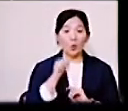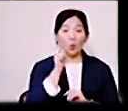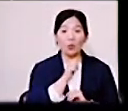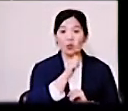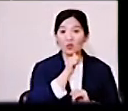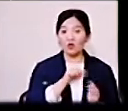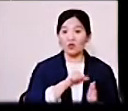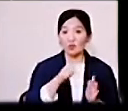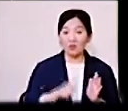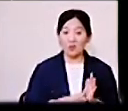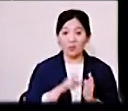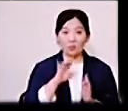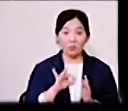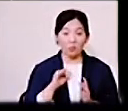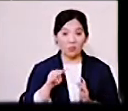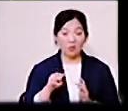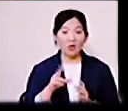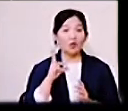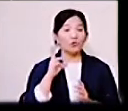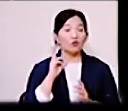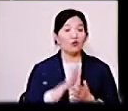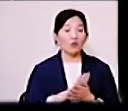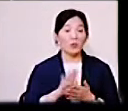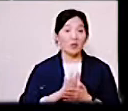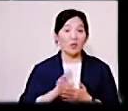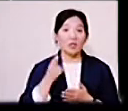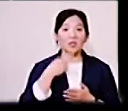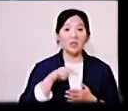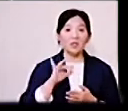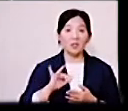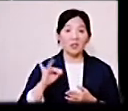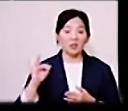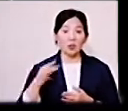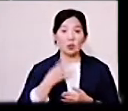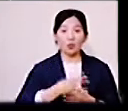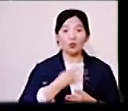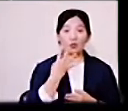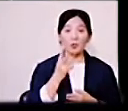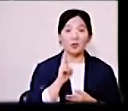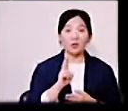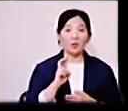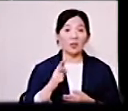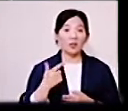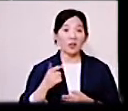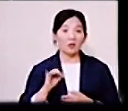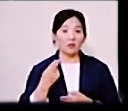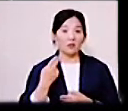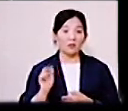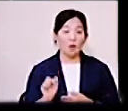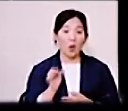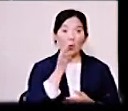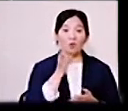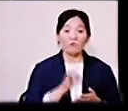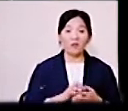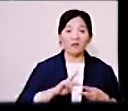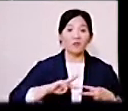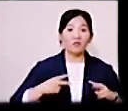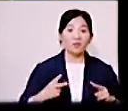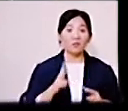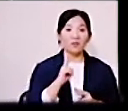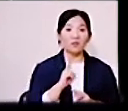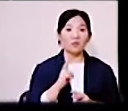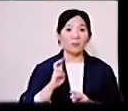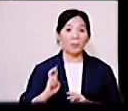кодирования 16 бит, а частота дискретизации 44 кГц. Ответ выразите в